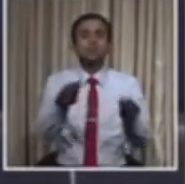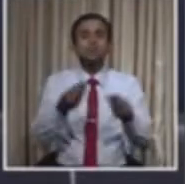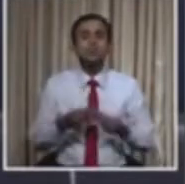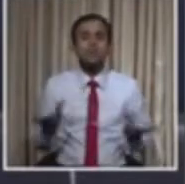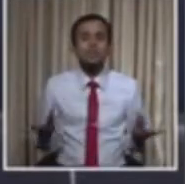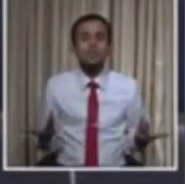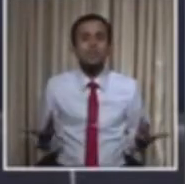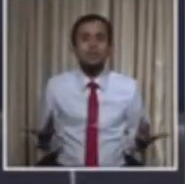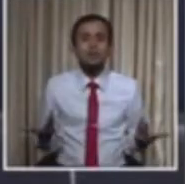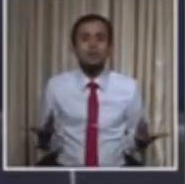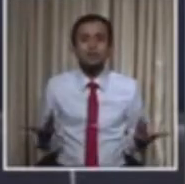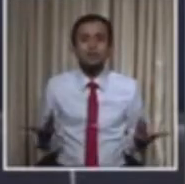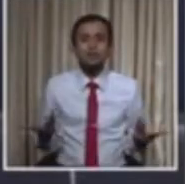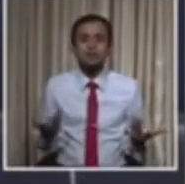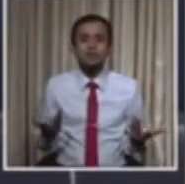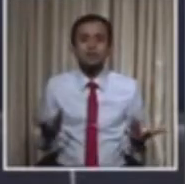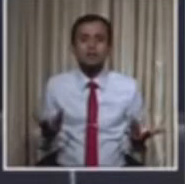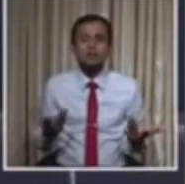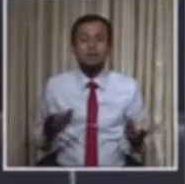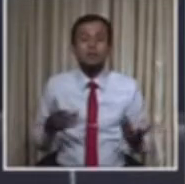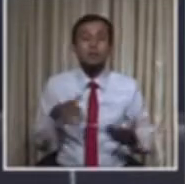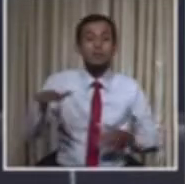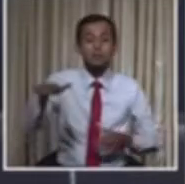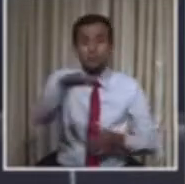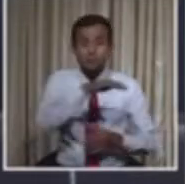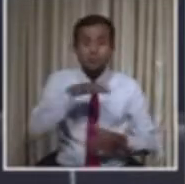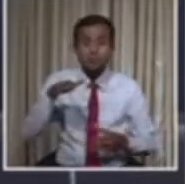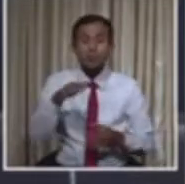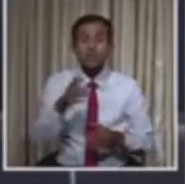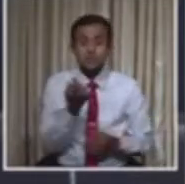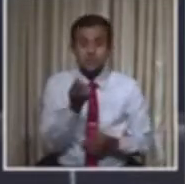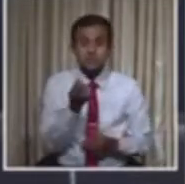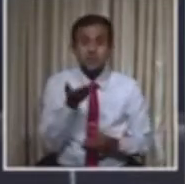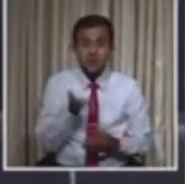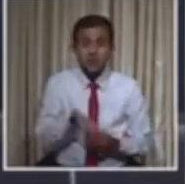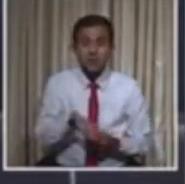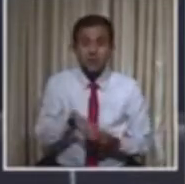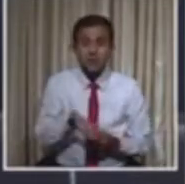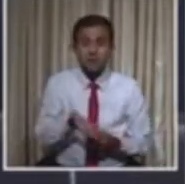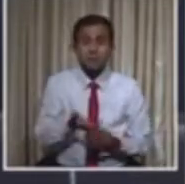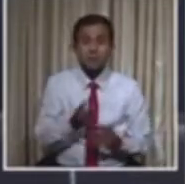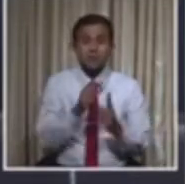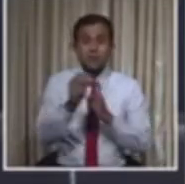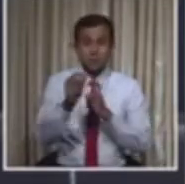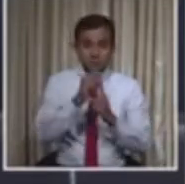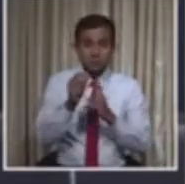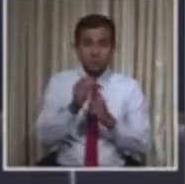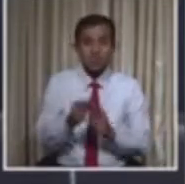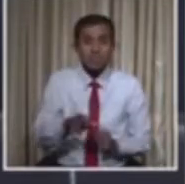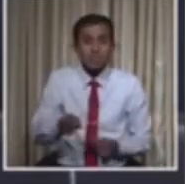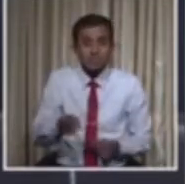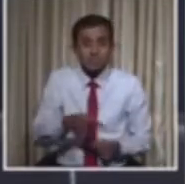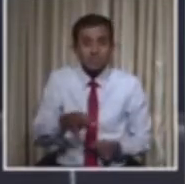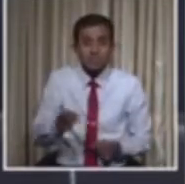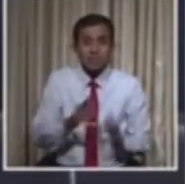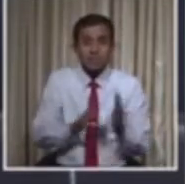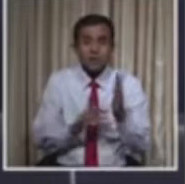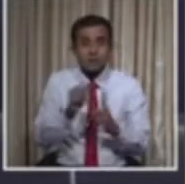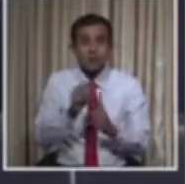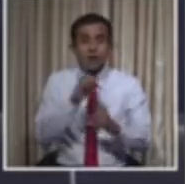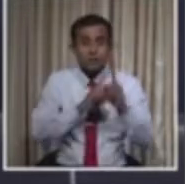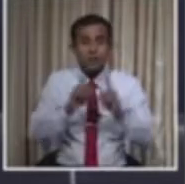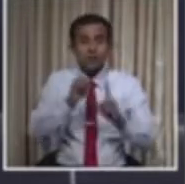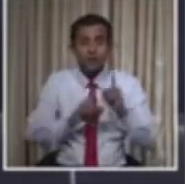නැත්තේ? මේ පබ්ලික් ෆයිනෑන්සර්ස් අද මෙතන තියෙනවා මේ පාර්ලිමේන්තුවේ දිනෙන් දින අපි මේ අමාත්‍යංශ කතා